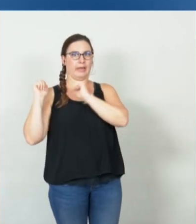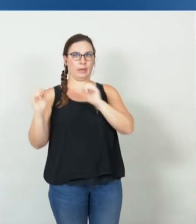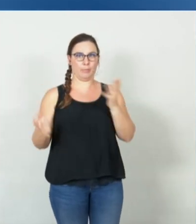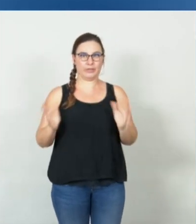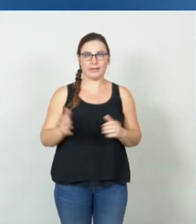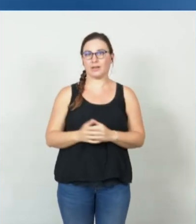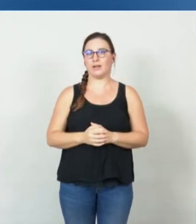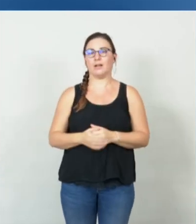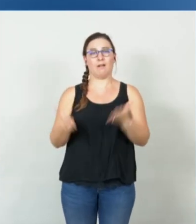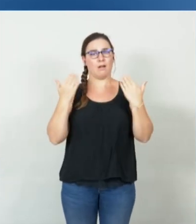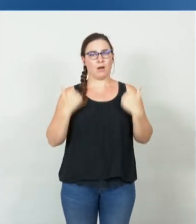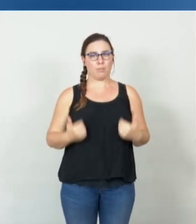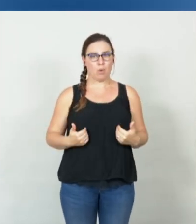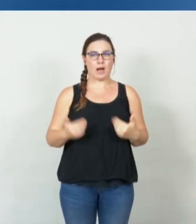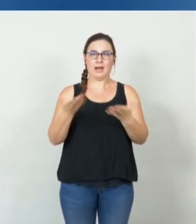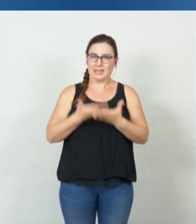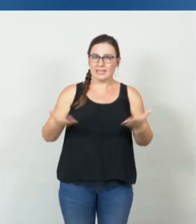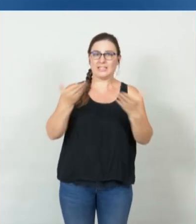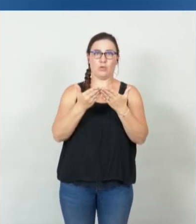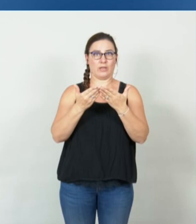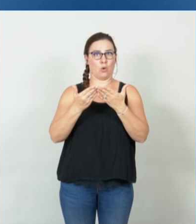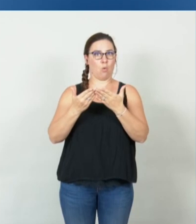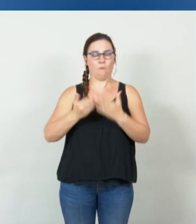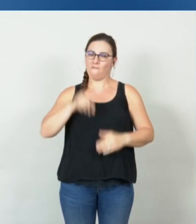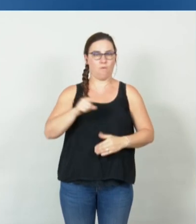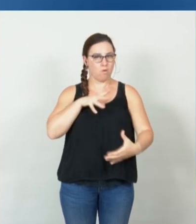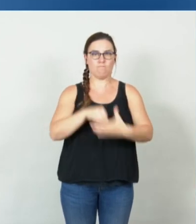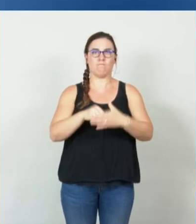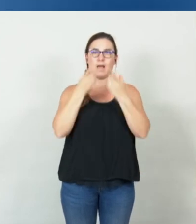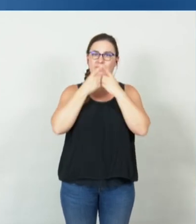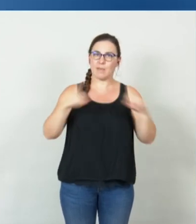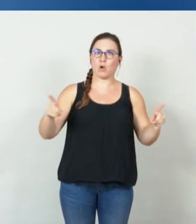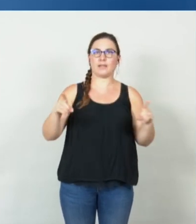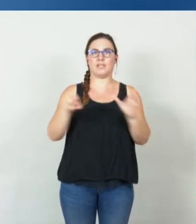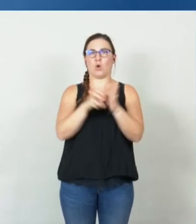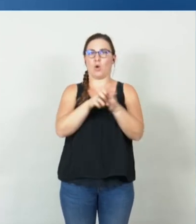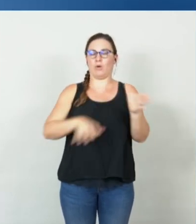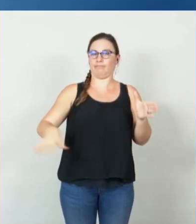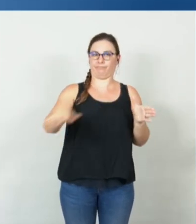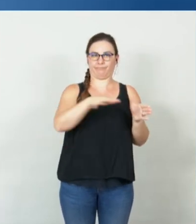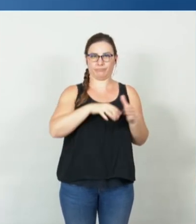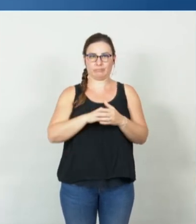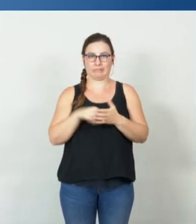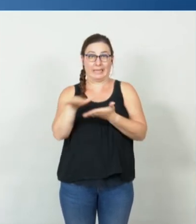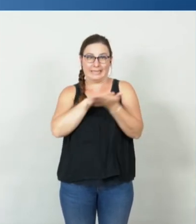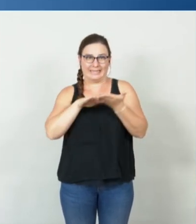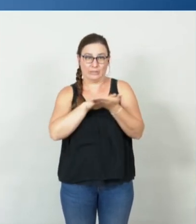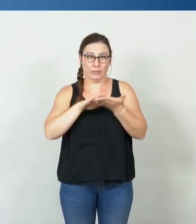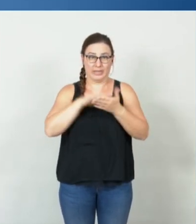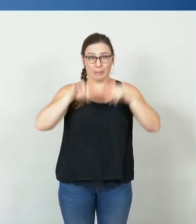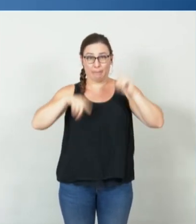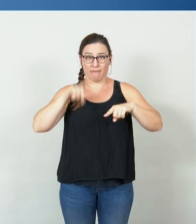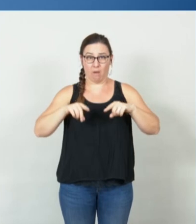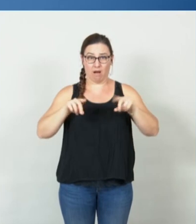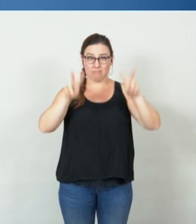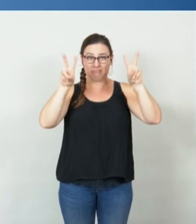moi je suis là aussi parce que la situation l'exige sur la question de la démocratie locale et désolé si de temps en temps quand je vais